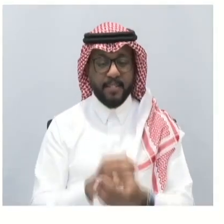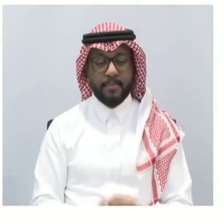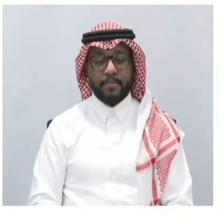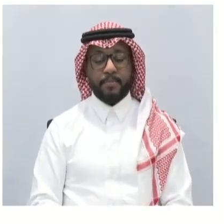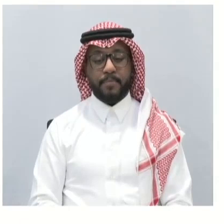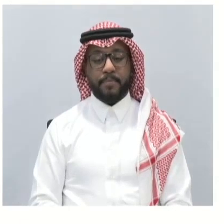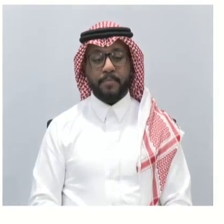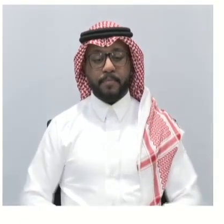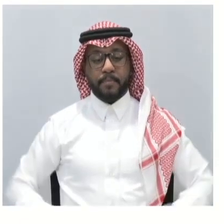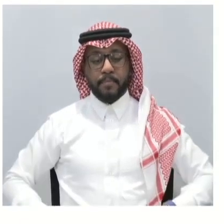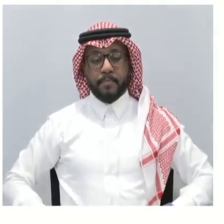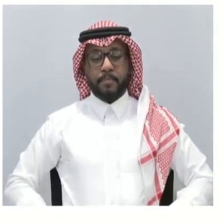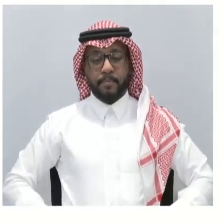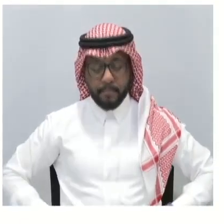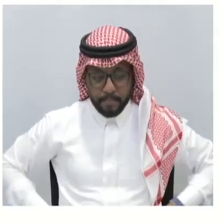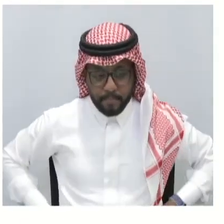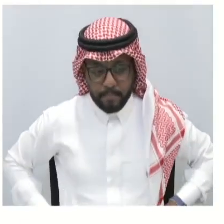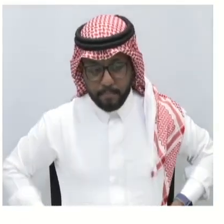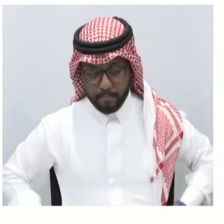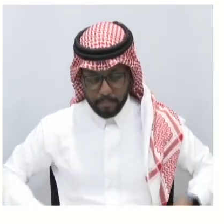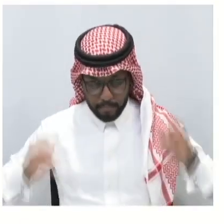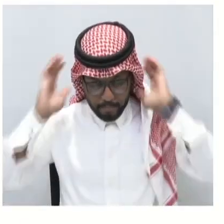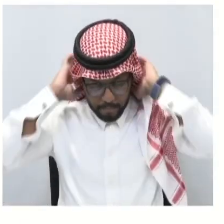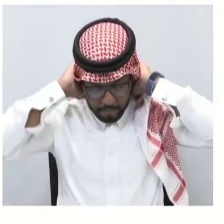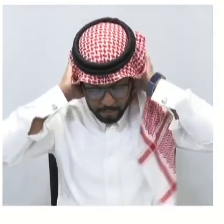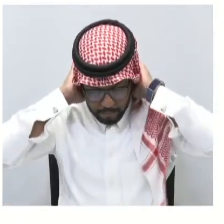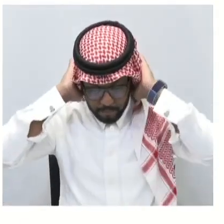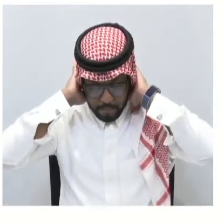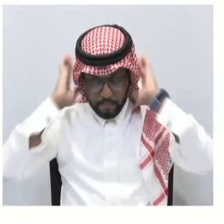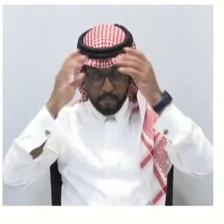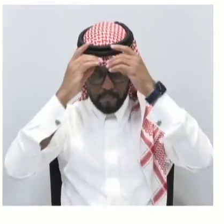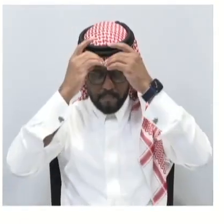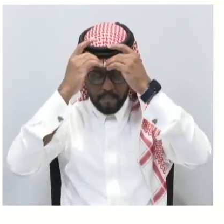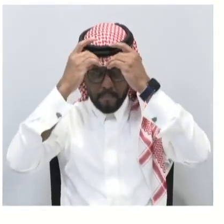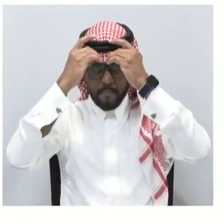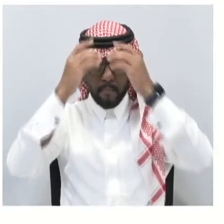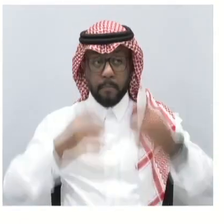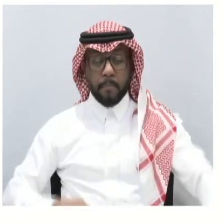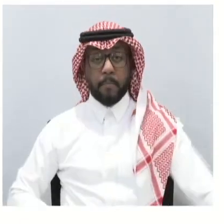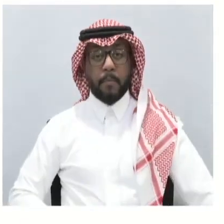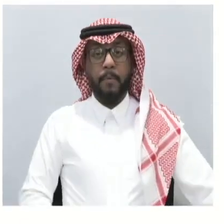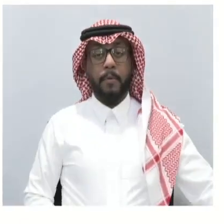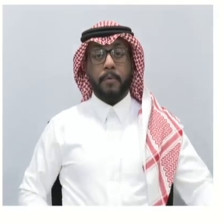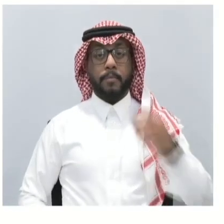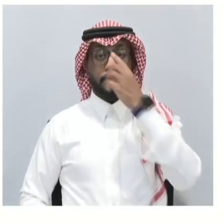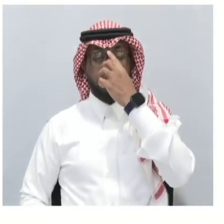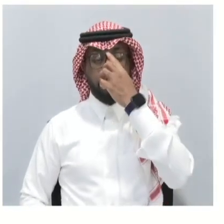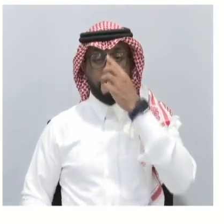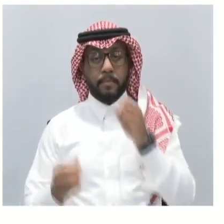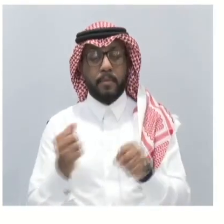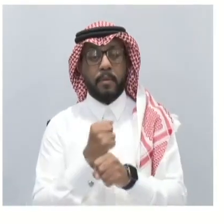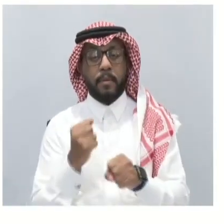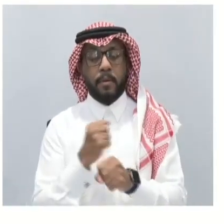بعض نكمل التتابع اعمل سلسله من الاشرطه